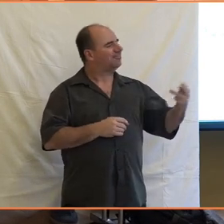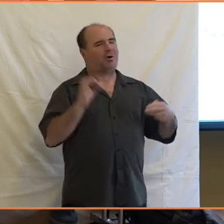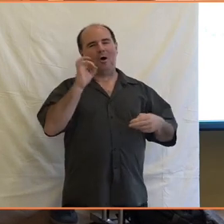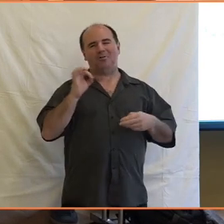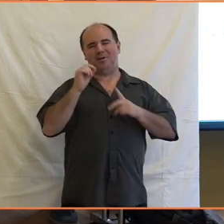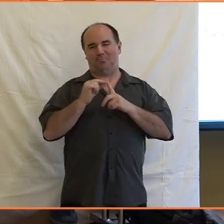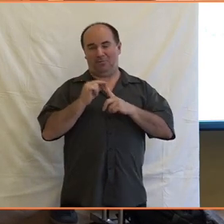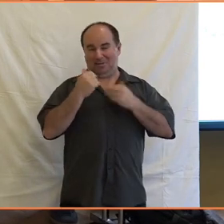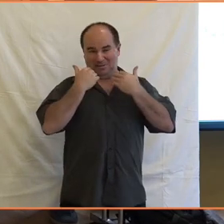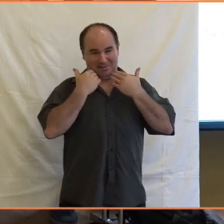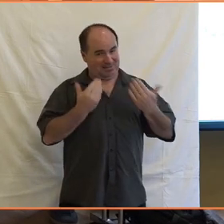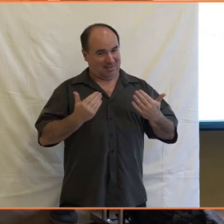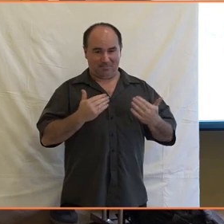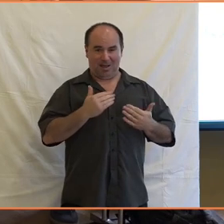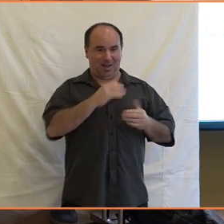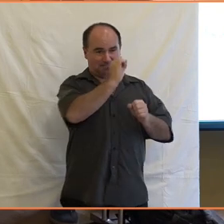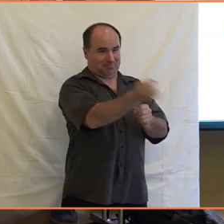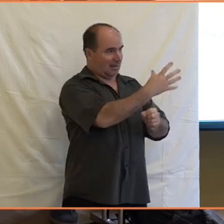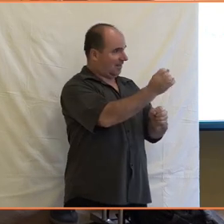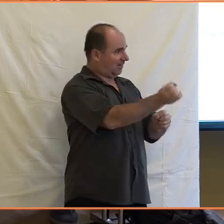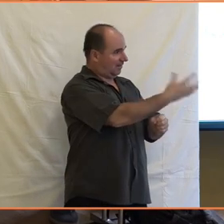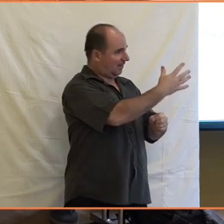má příspěvek, to můžeme označit.